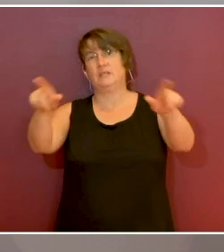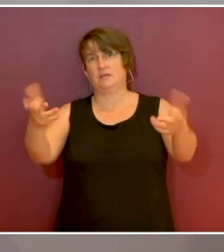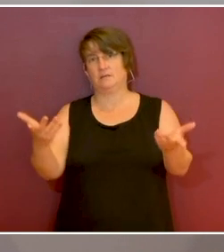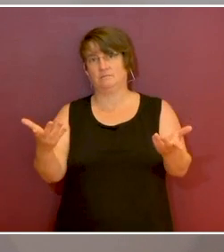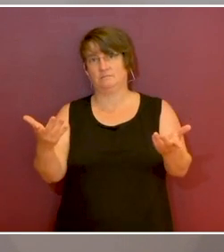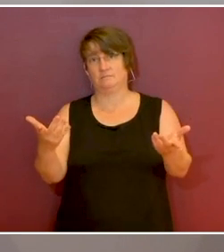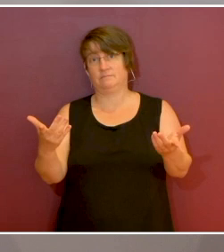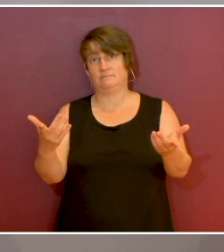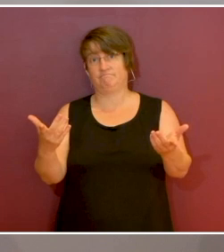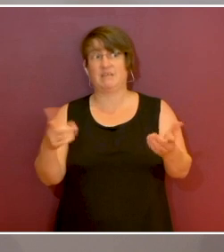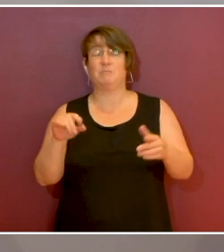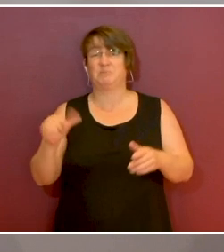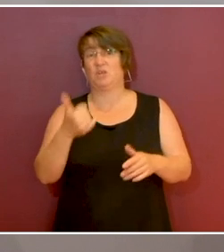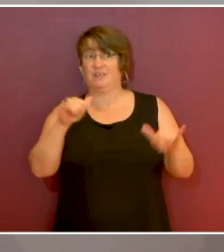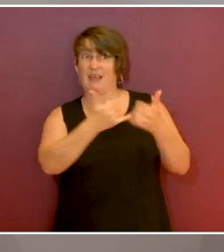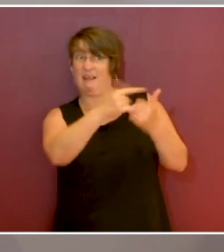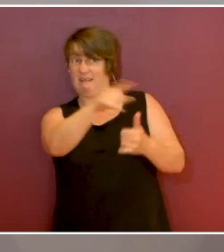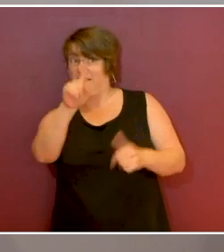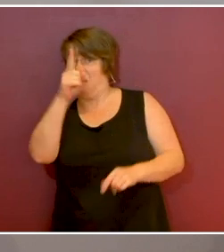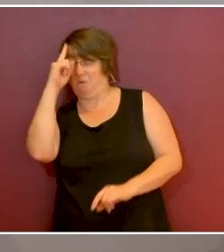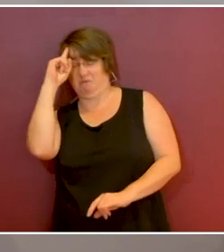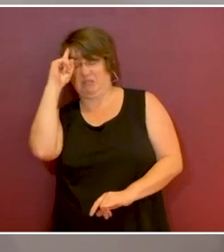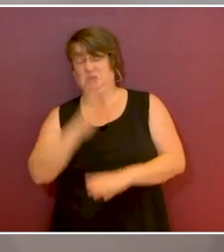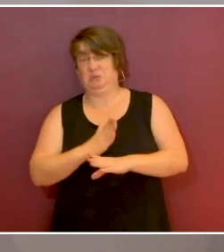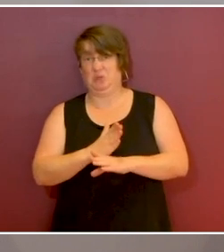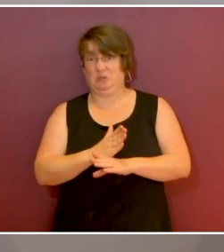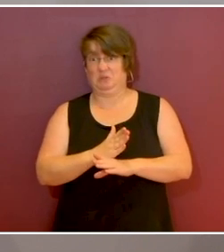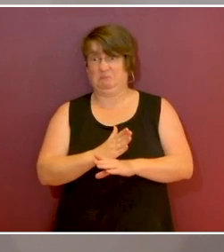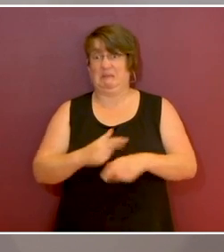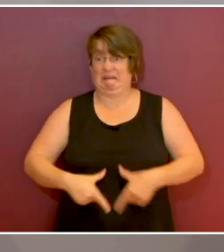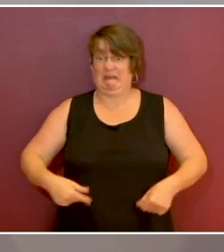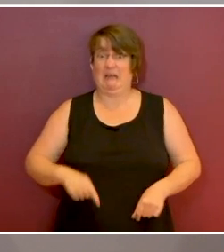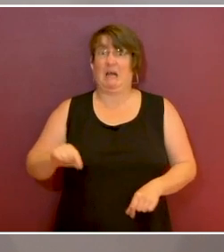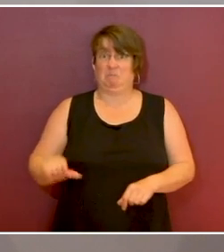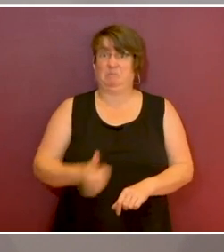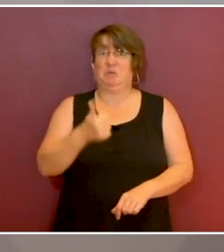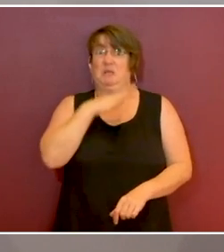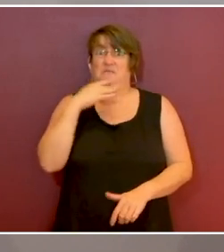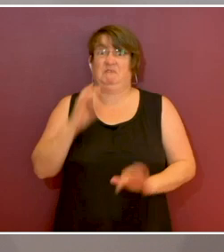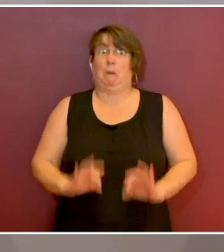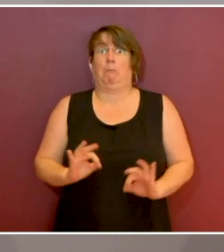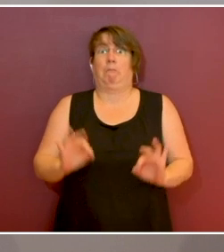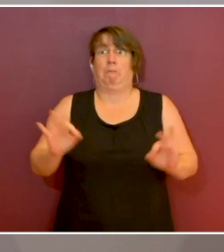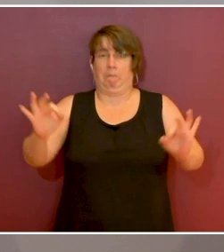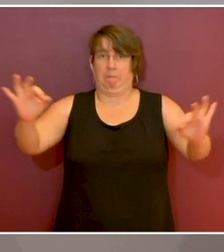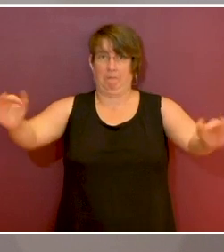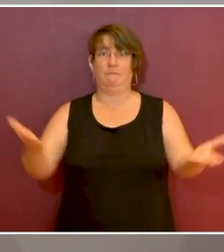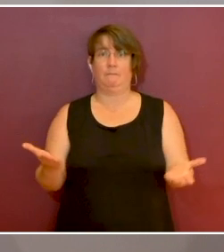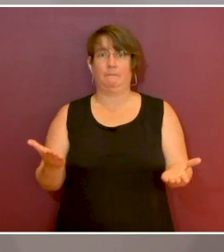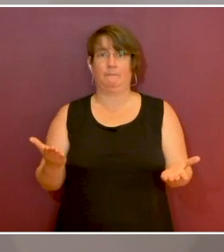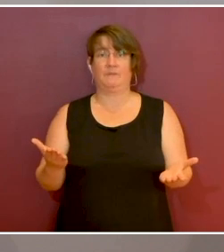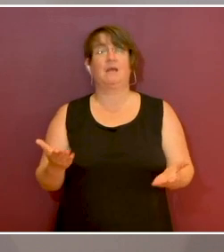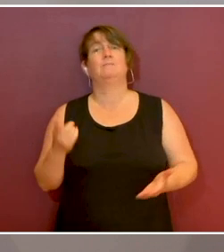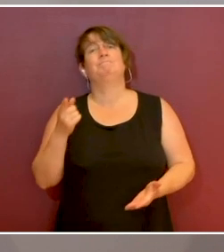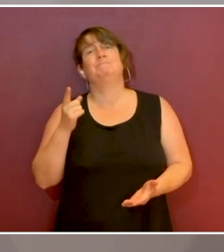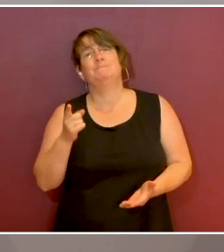alle Eltern ganz besonders, natürlich ein Ort, wo das besonders gerne weitergegeben wird. Und das zeigt